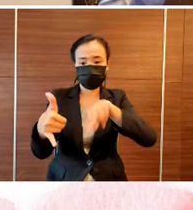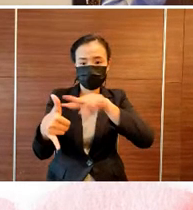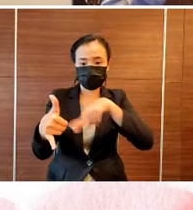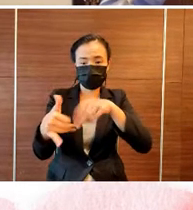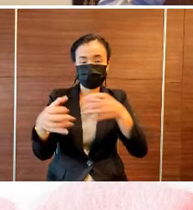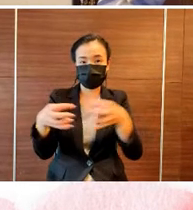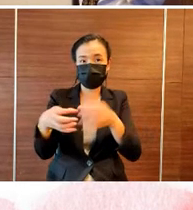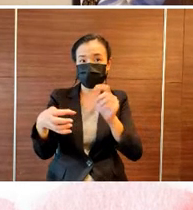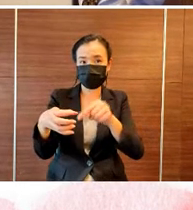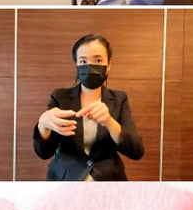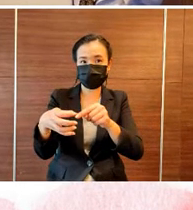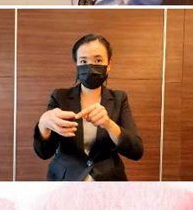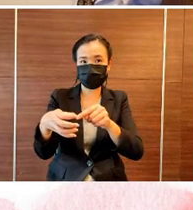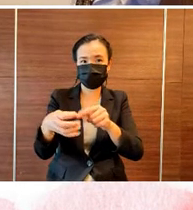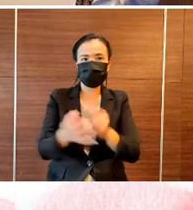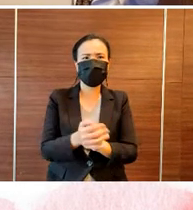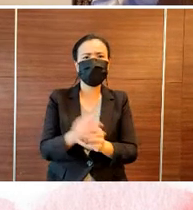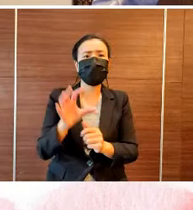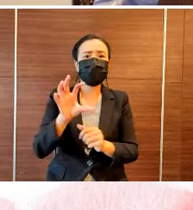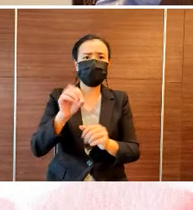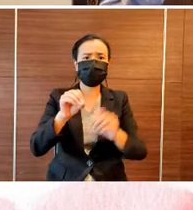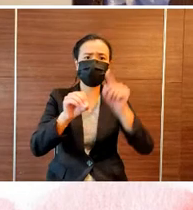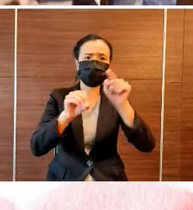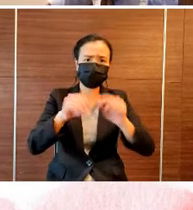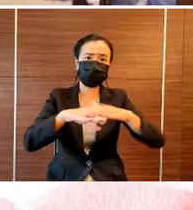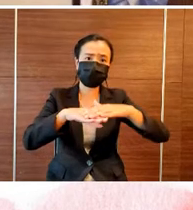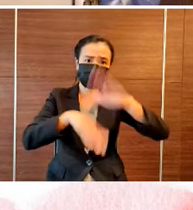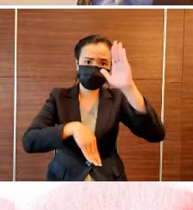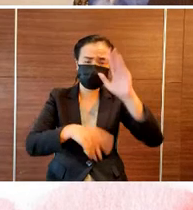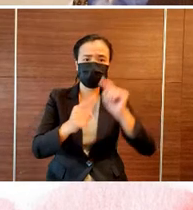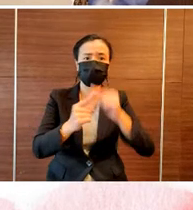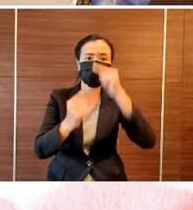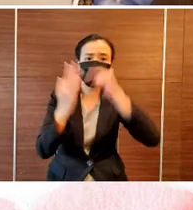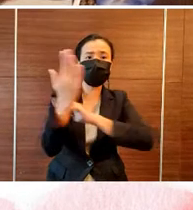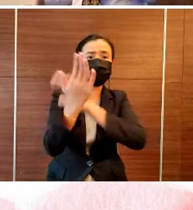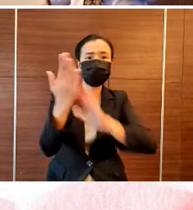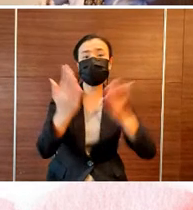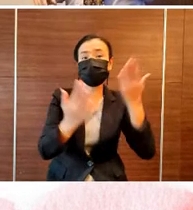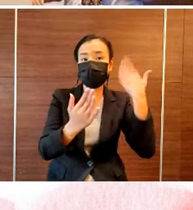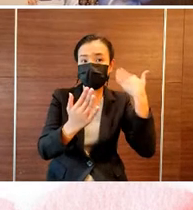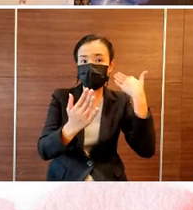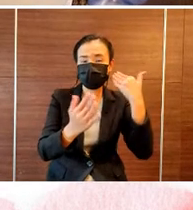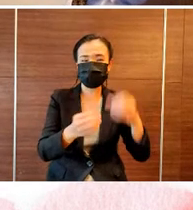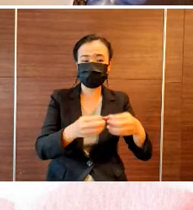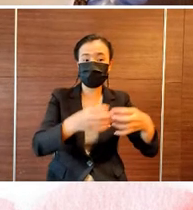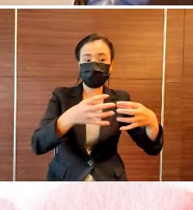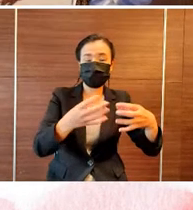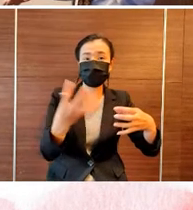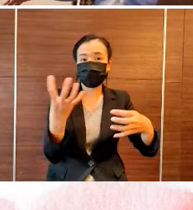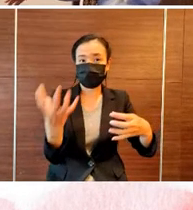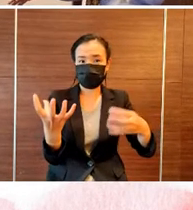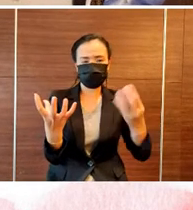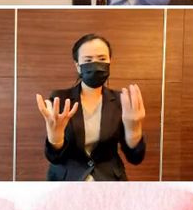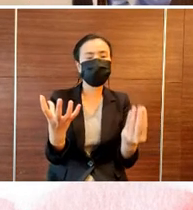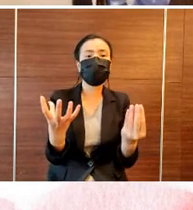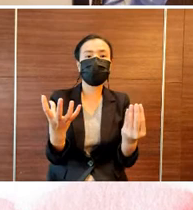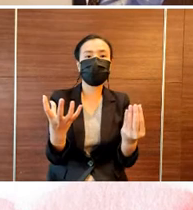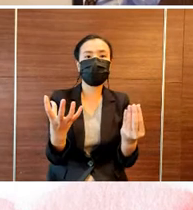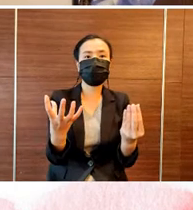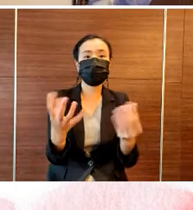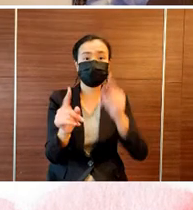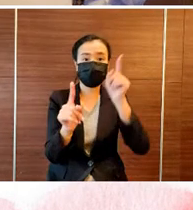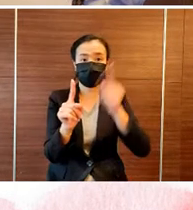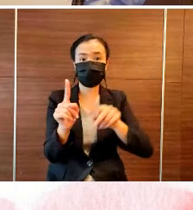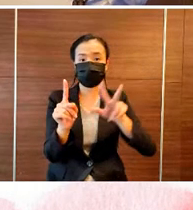ให้คนกลุ่มนี้เกินครึ่งของการตรวจ HIV ทั่วประเทศไทยในปีนั้นตรวจเจอ1ใน